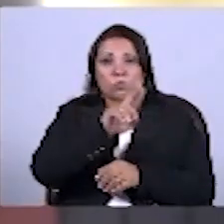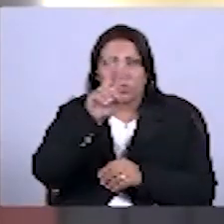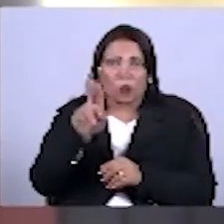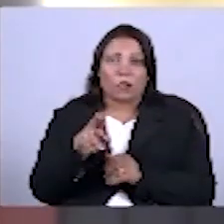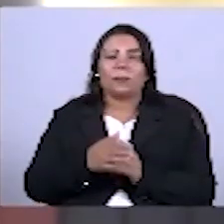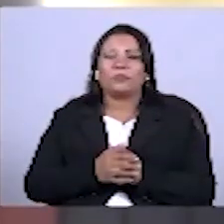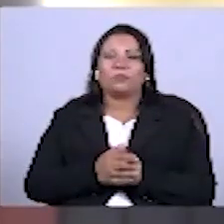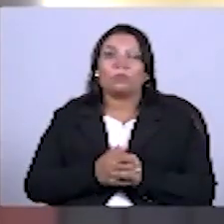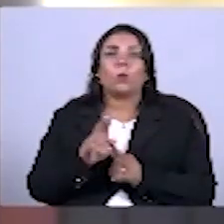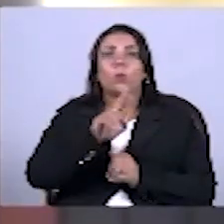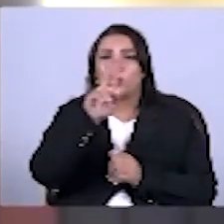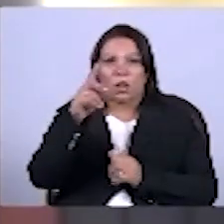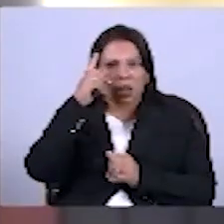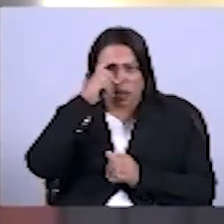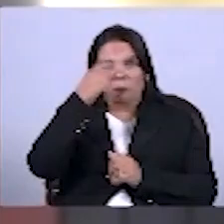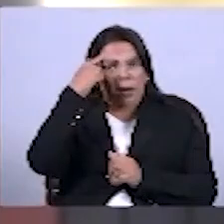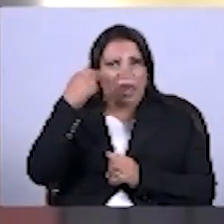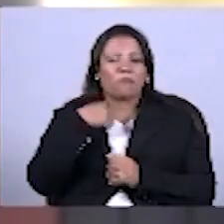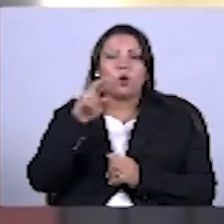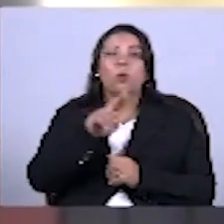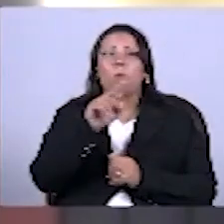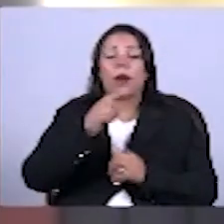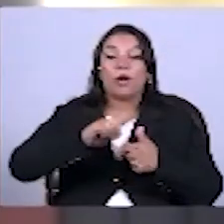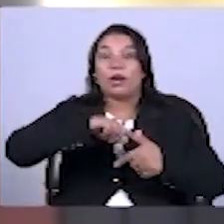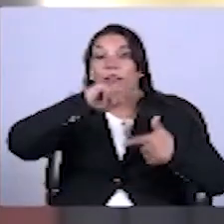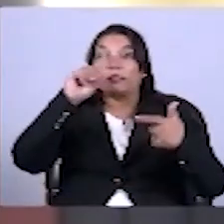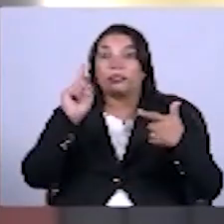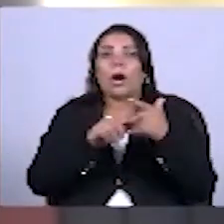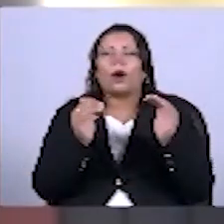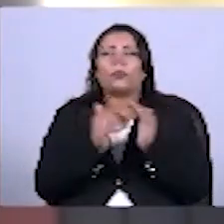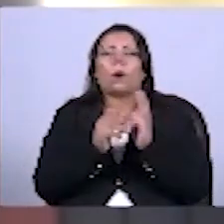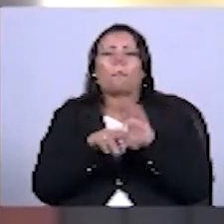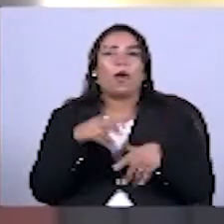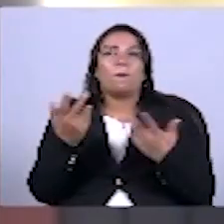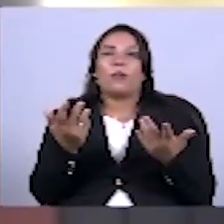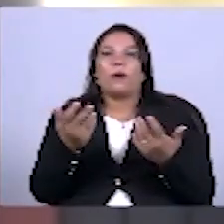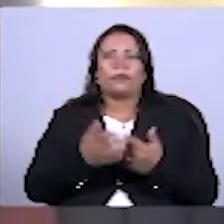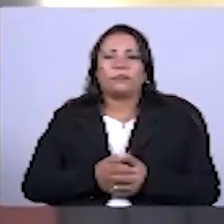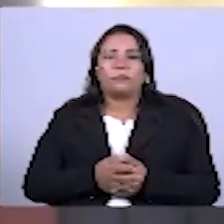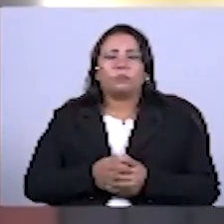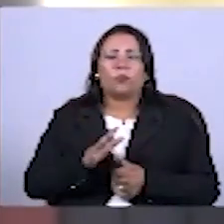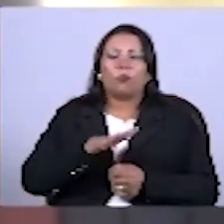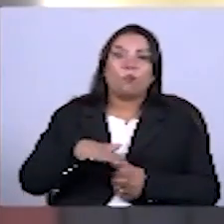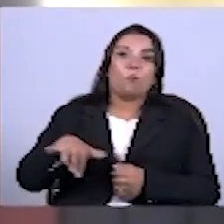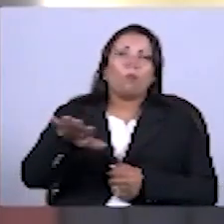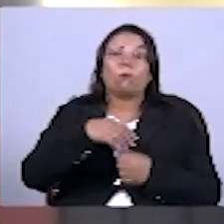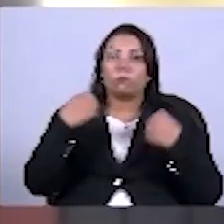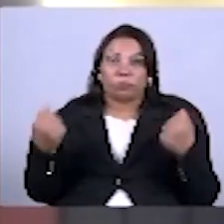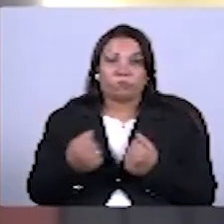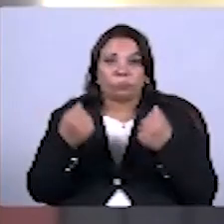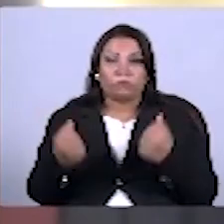طبعا هو سؤال صعب هو سؤال لليوم التالي اللي دايما كانت الناس بتتكلم عليه يعني كل هذه الجهود